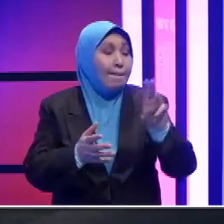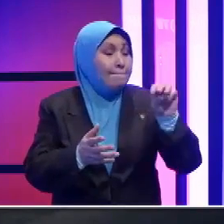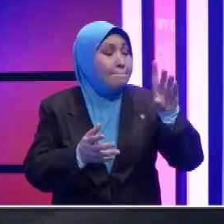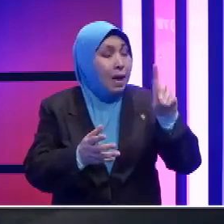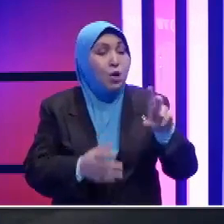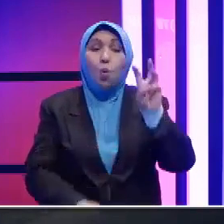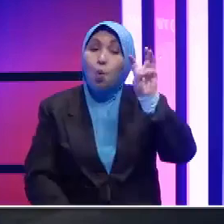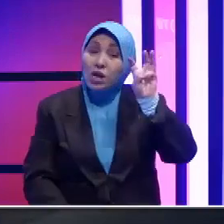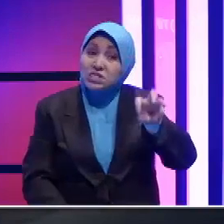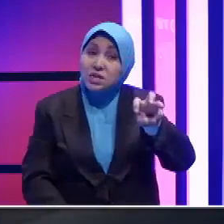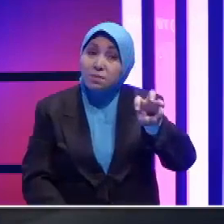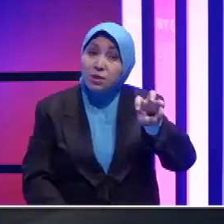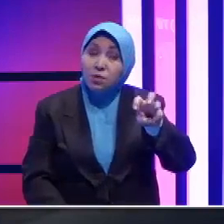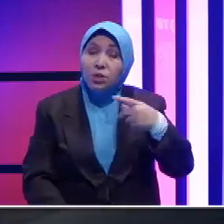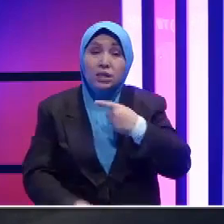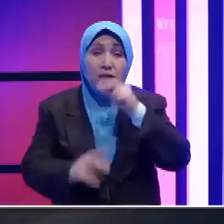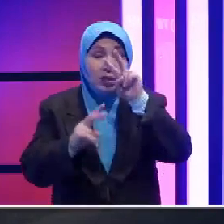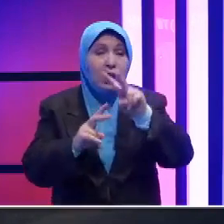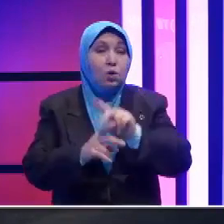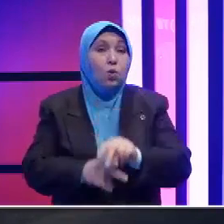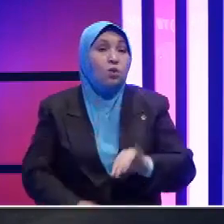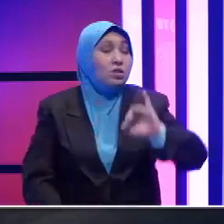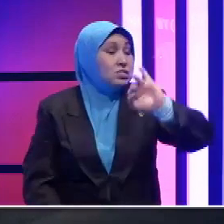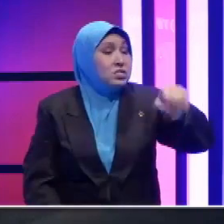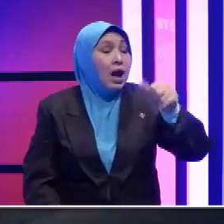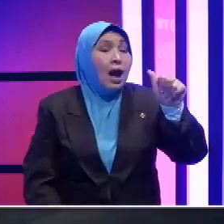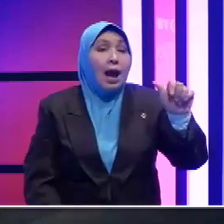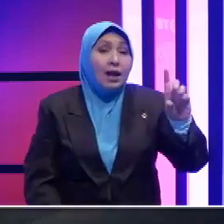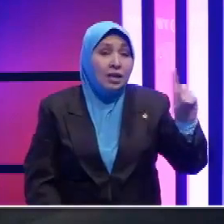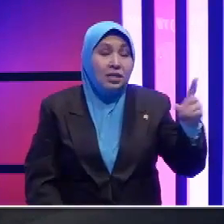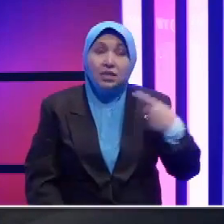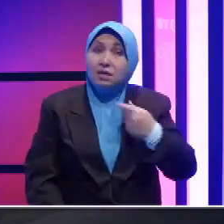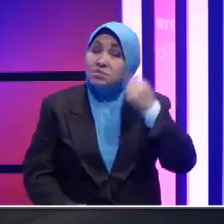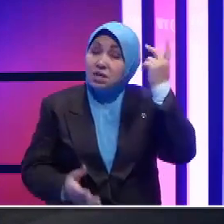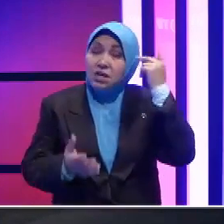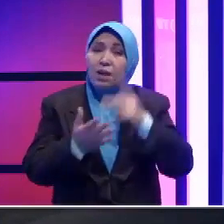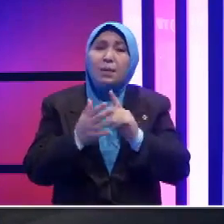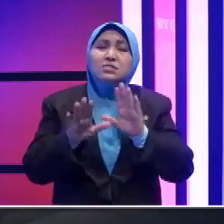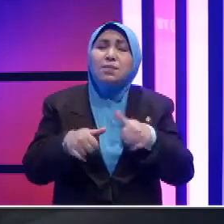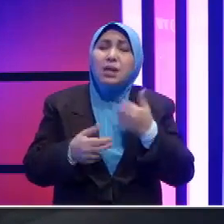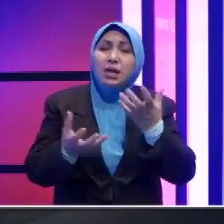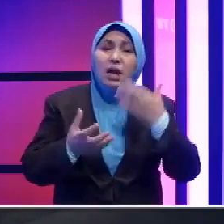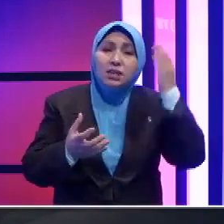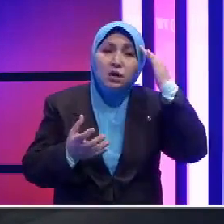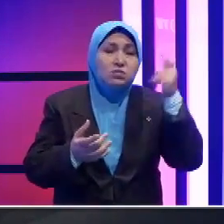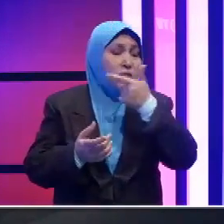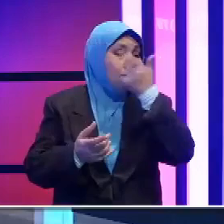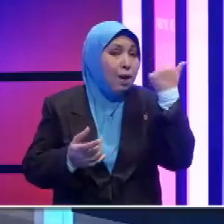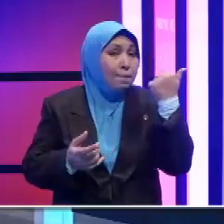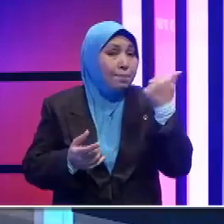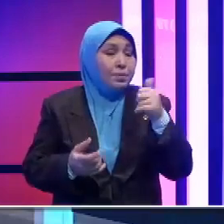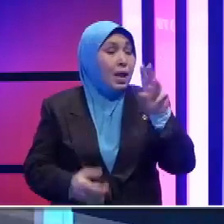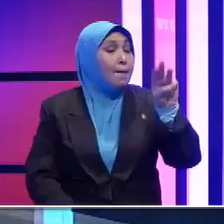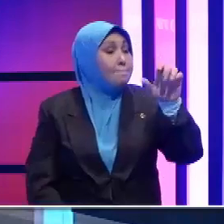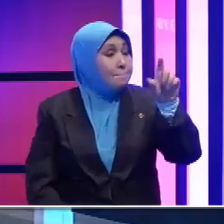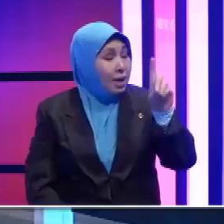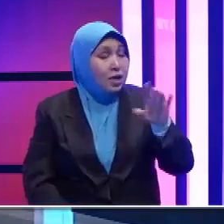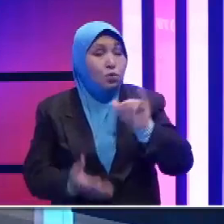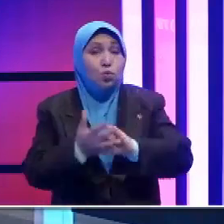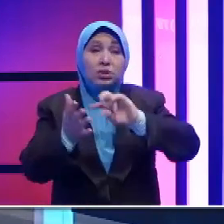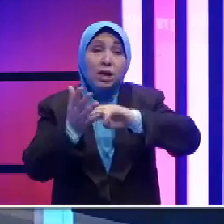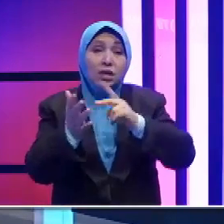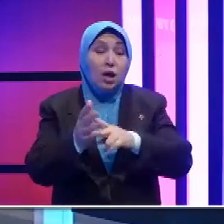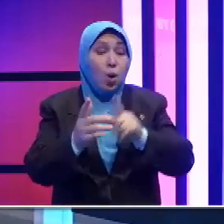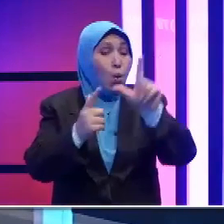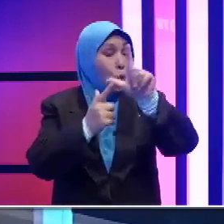kalau ketemu kali mah jahat itu Ayo kita kenapa sih dia cuman enggak tahu sebab amat itu tandem